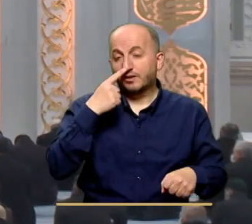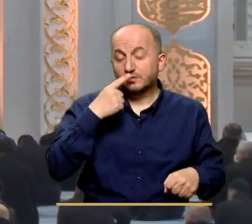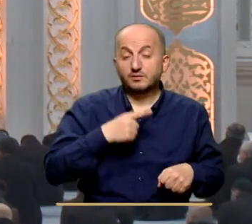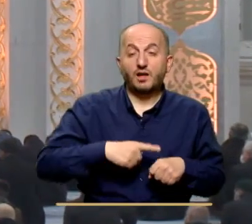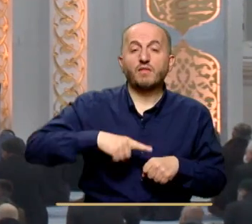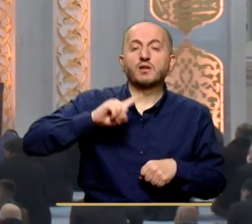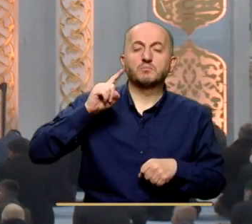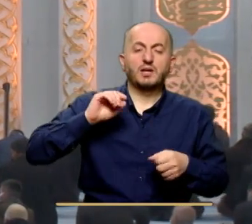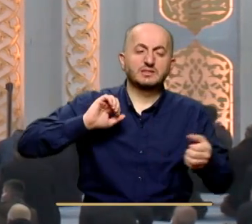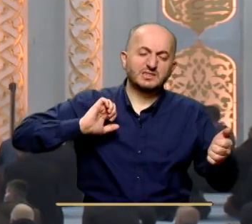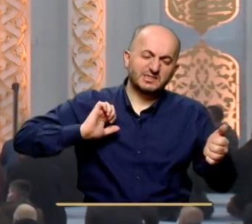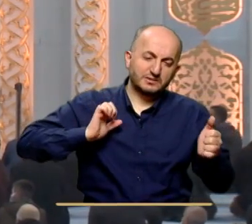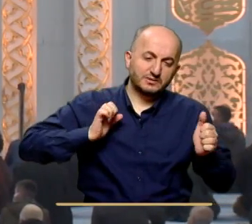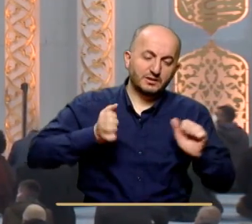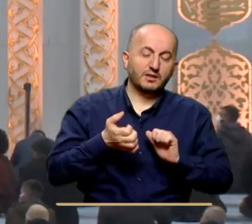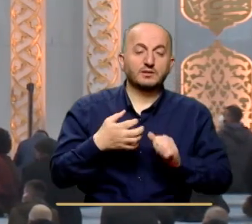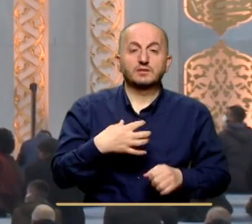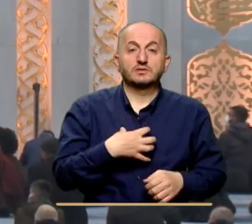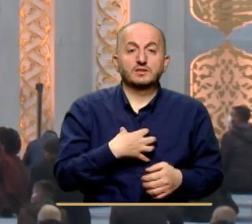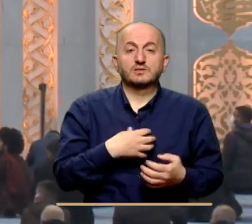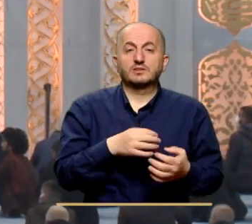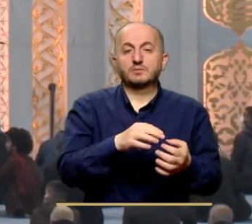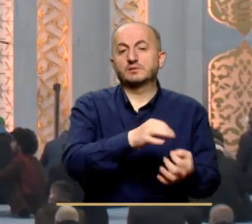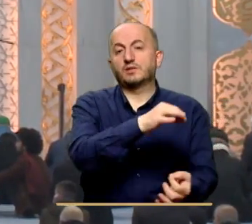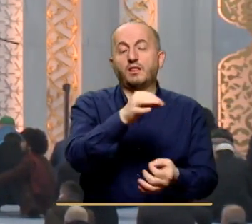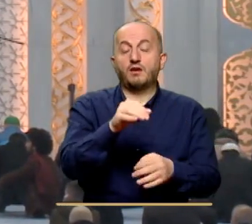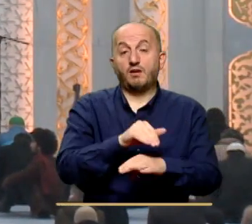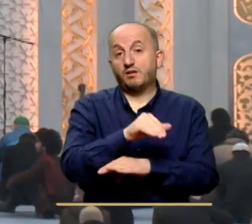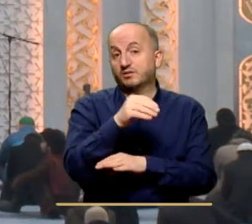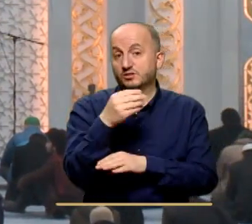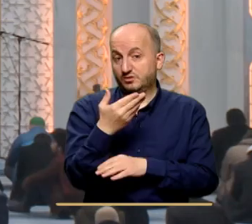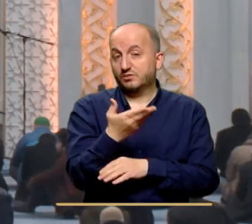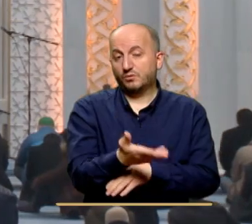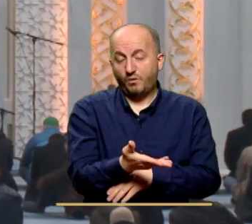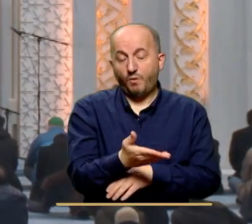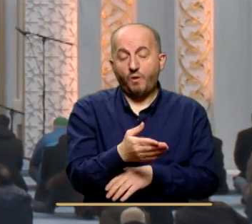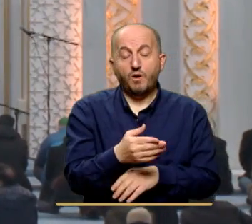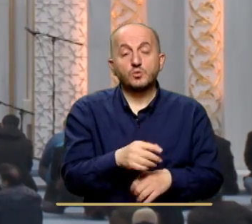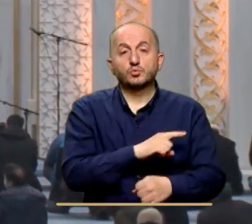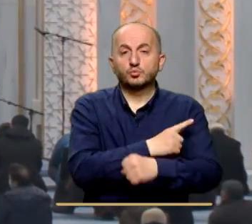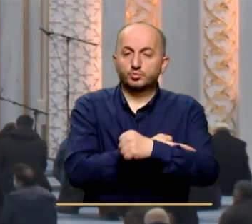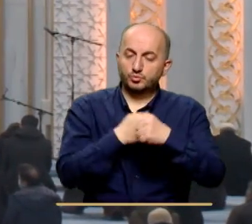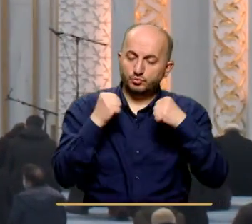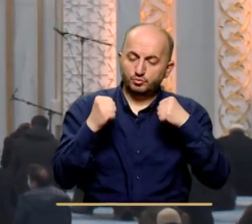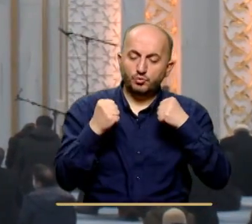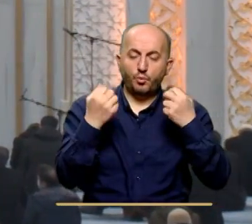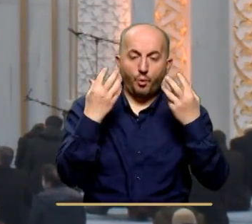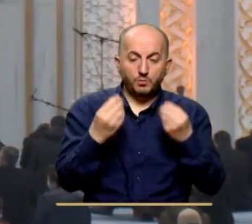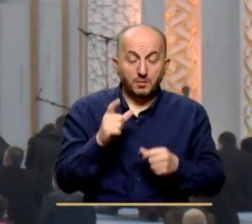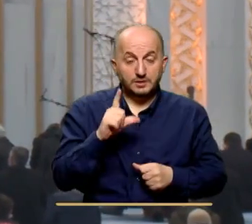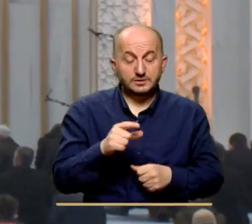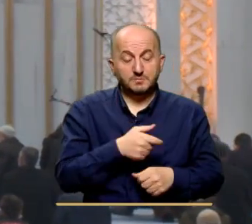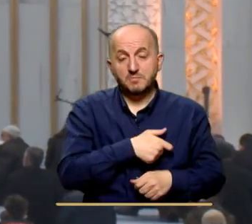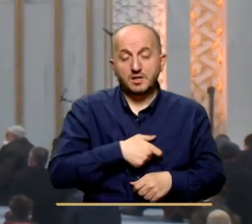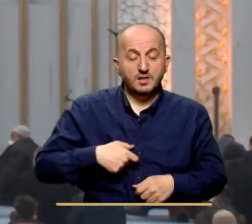inanılmaz sıkıntıları kendi cinsine yaşatabiliyor. O açıdan güçlü olmalıyız. Milli